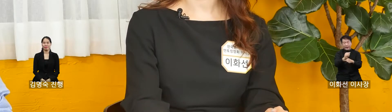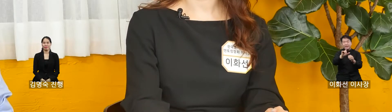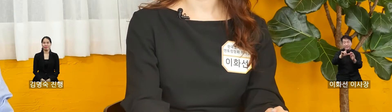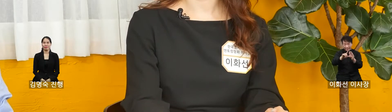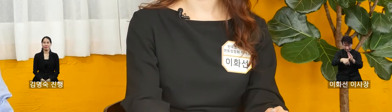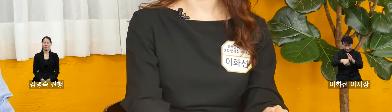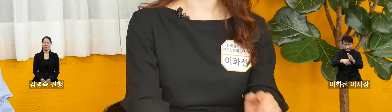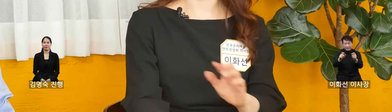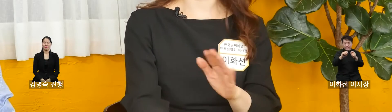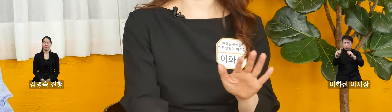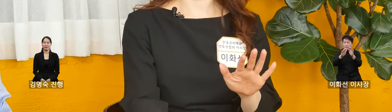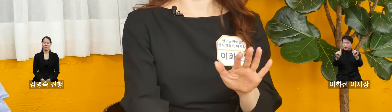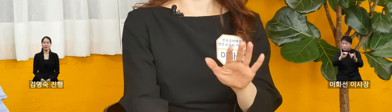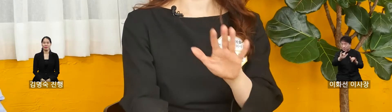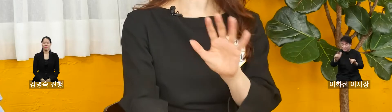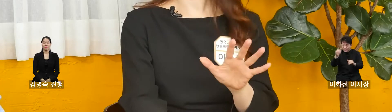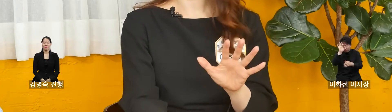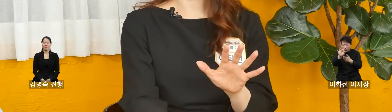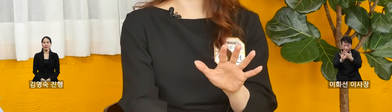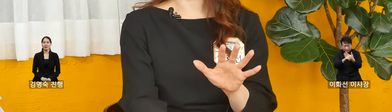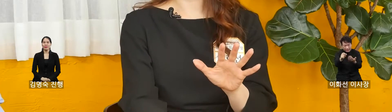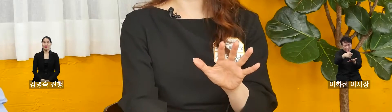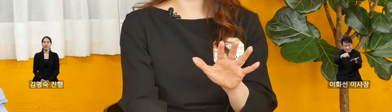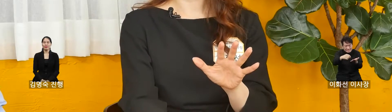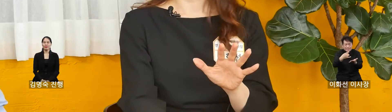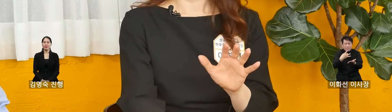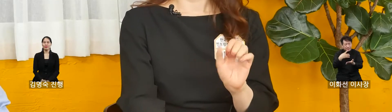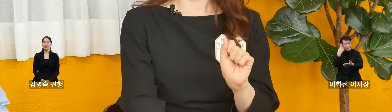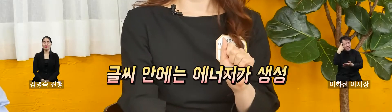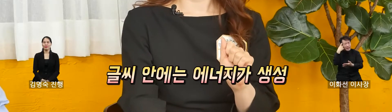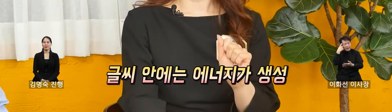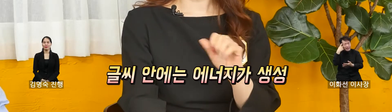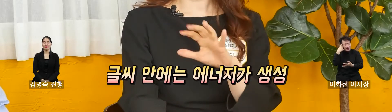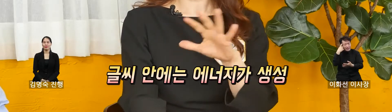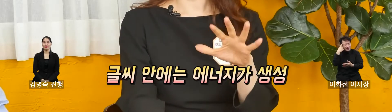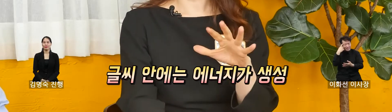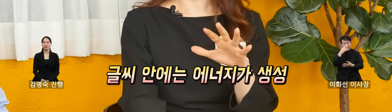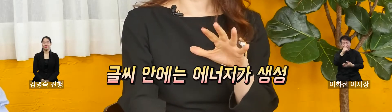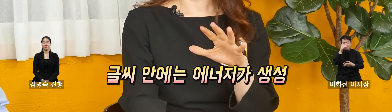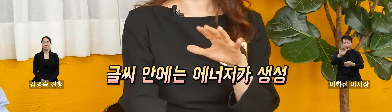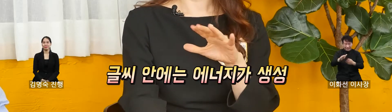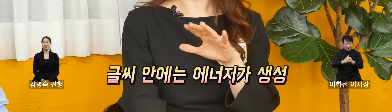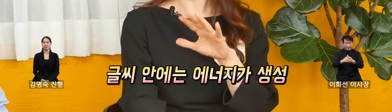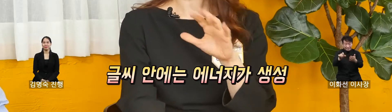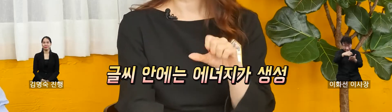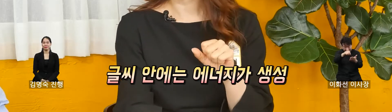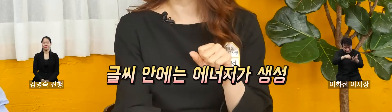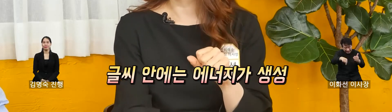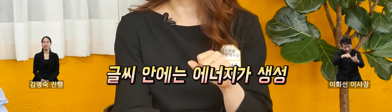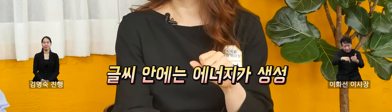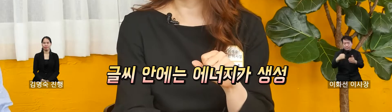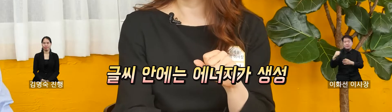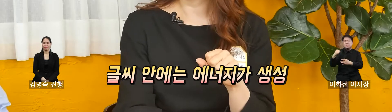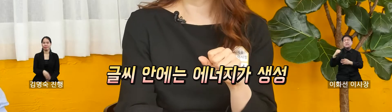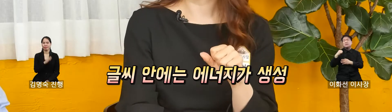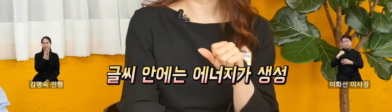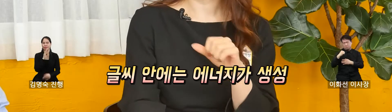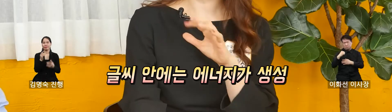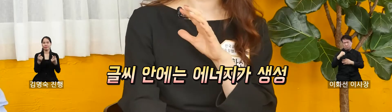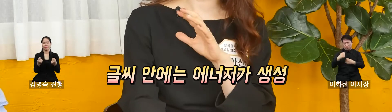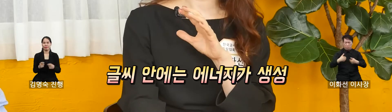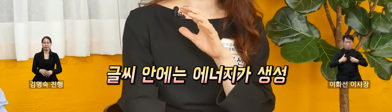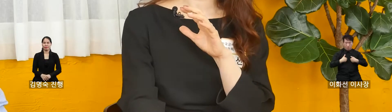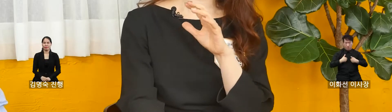대부분 사람들은 글씨만 생각하는데 그 글씨 안에는 에너지가 들어있잖아요.